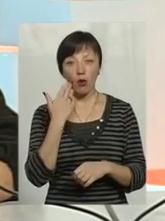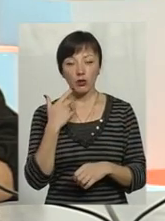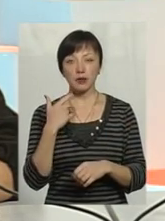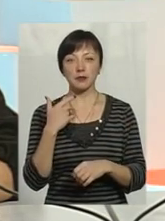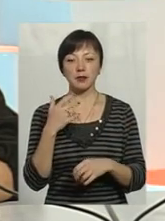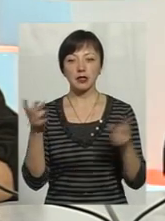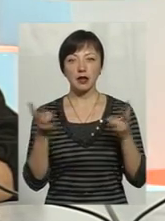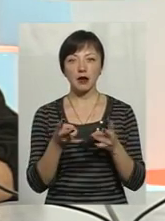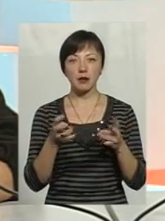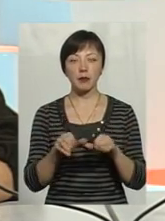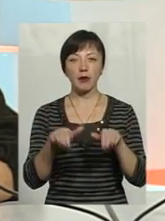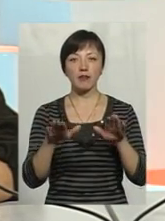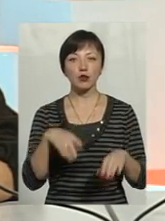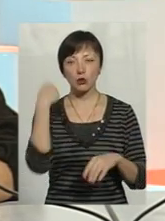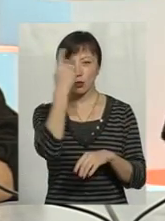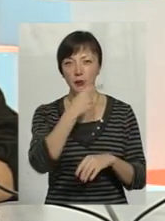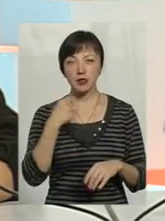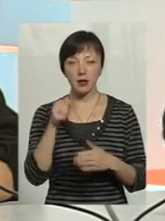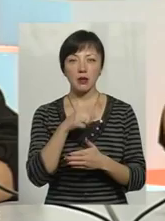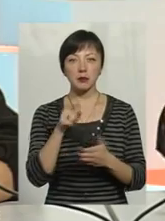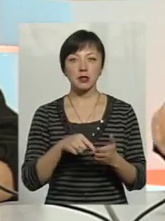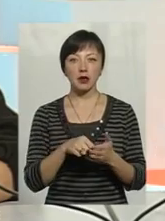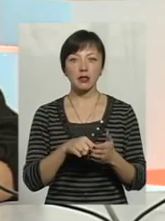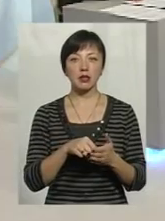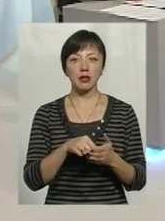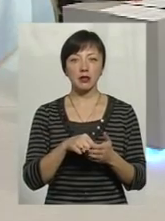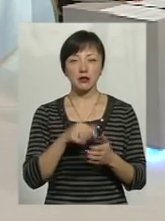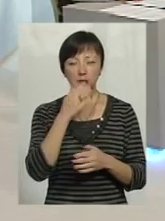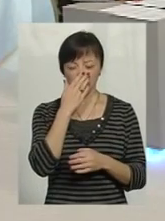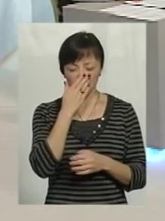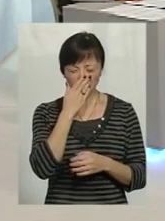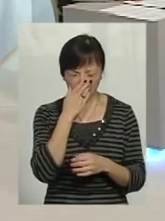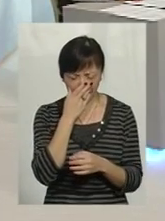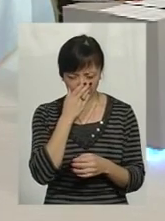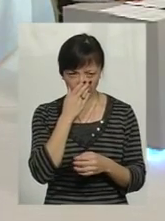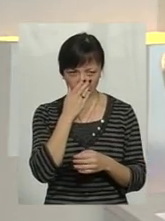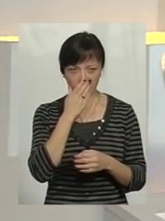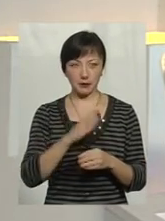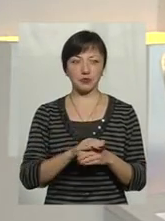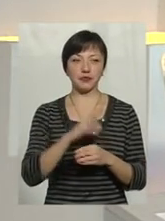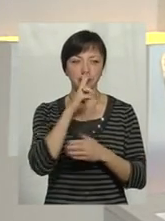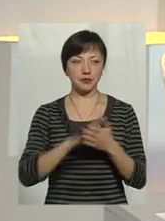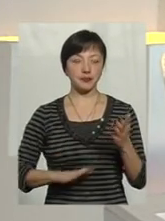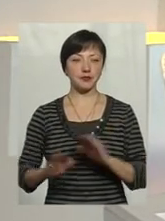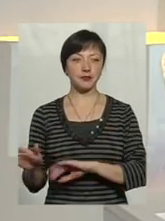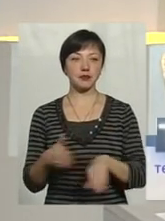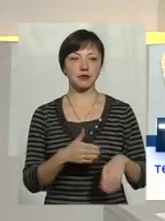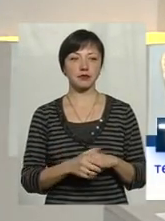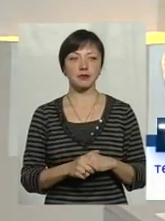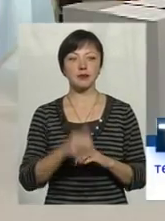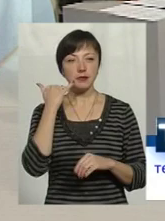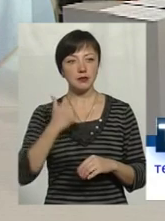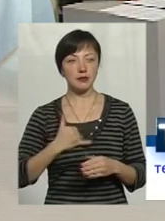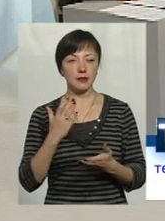що треба вирішити особисте питання, то ми готові одразу дати. Да? До цього хабаря. Ми зараз повернемося. О. В нас є знов дзвінок у студію. Прошу вас,